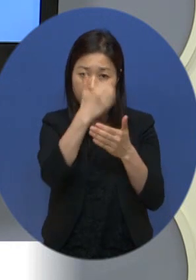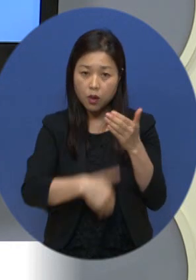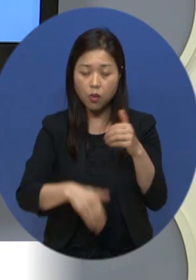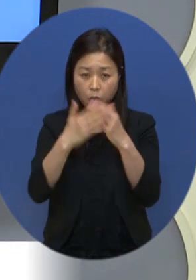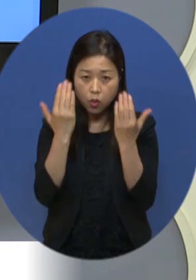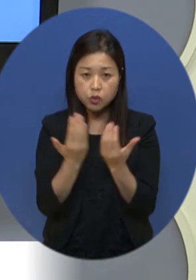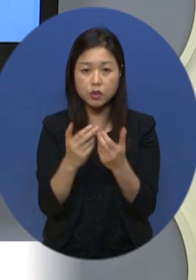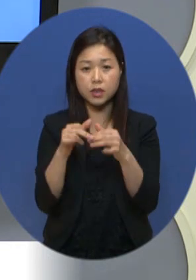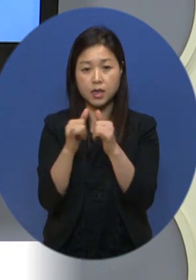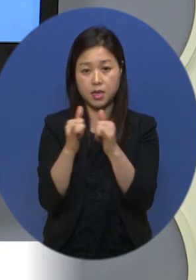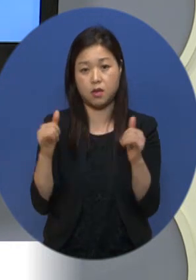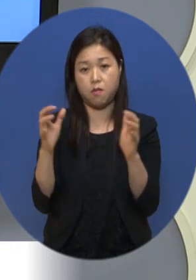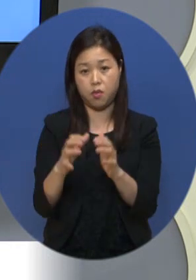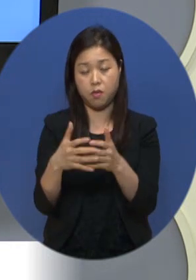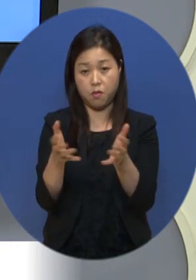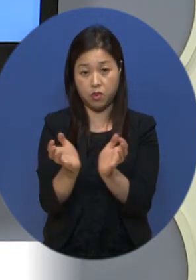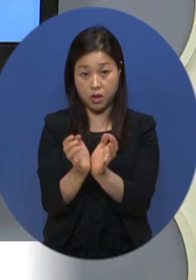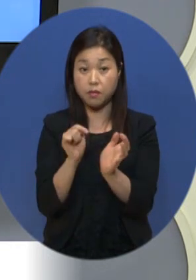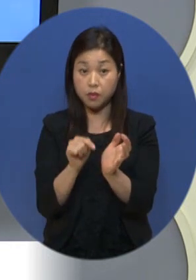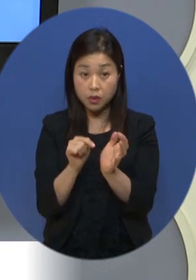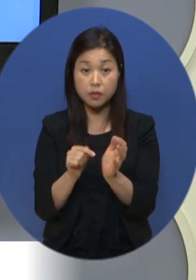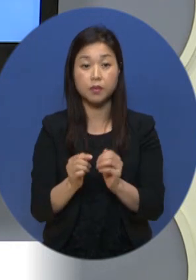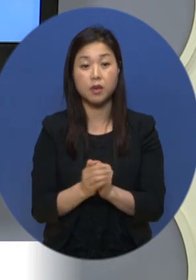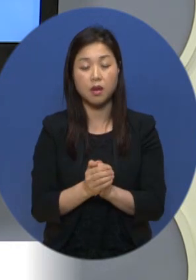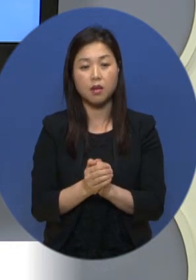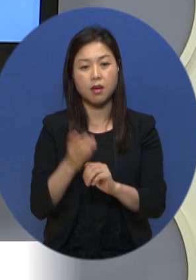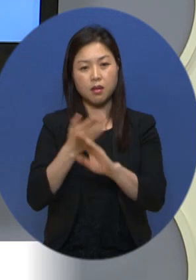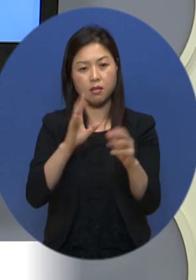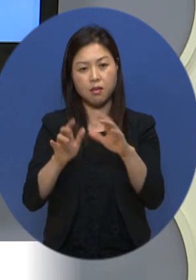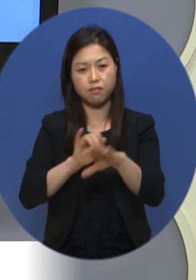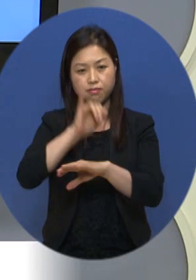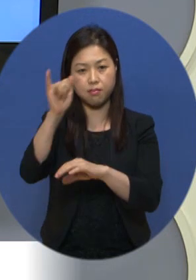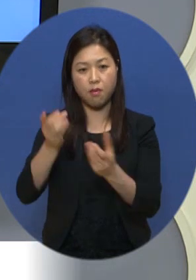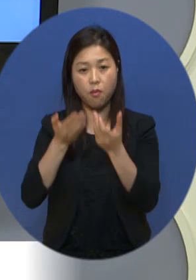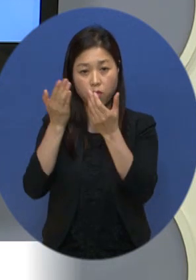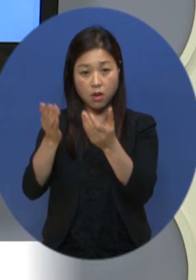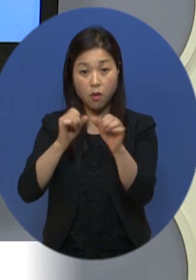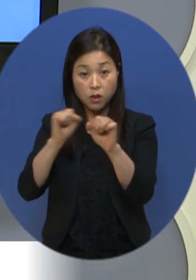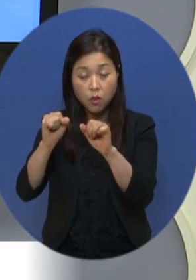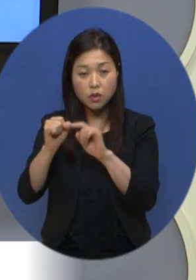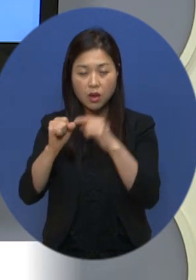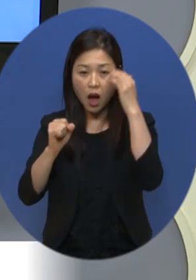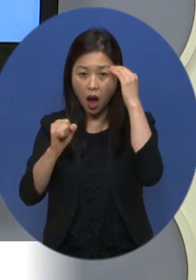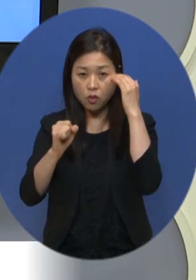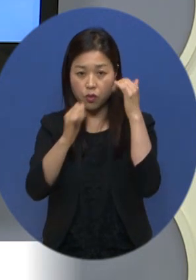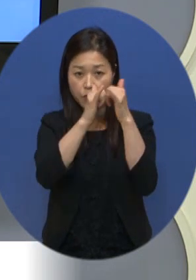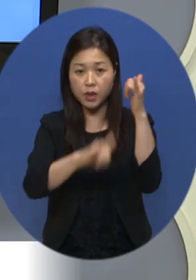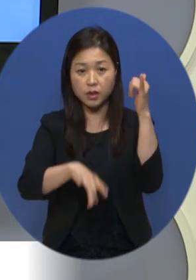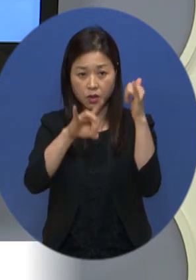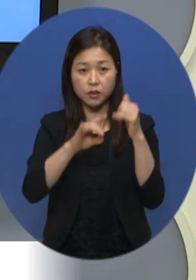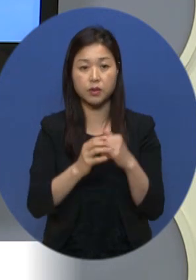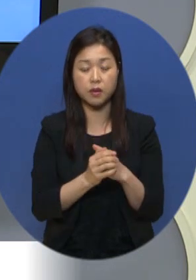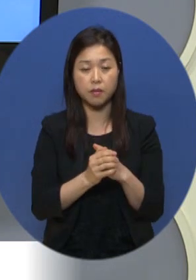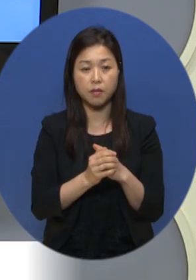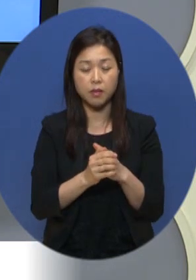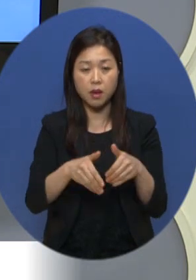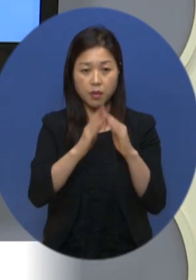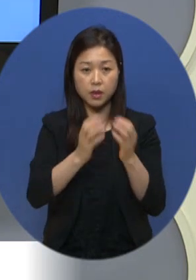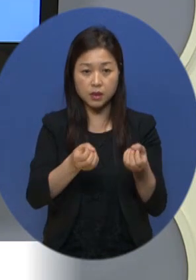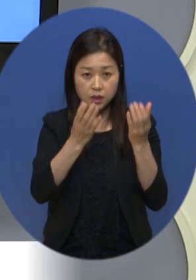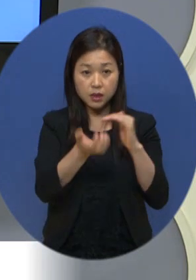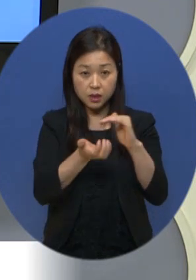모두 장애인으로 구성된 봉사단이 해외파견 봉사를 떠나는 것은 국내에서 처음인데요 발대식에 앞서